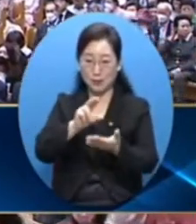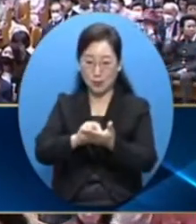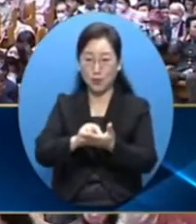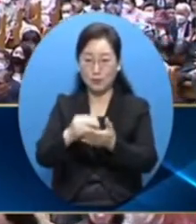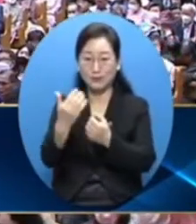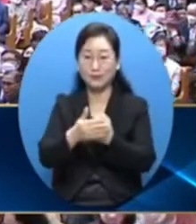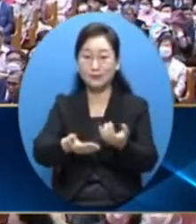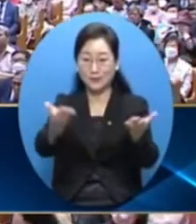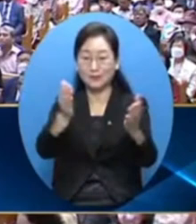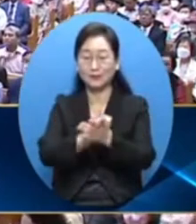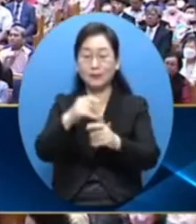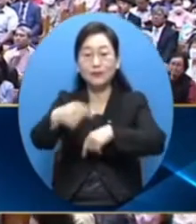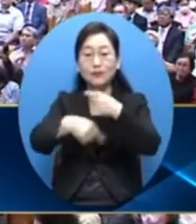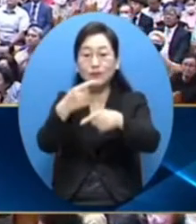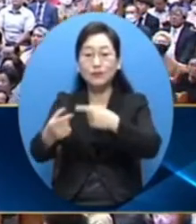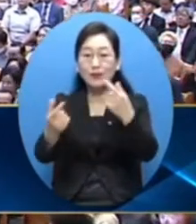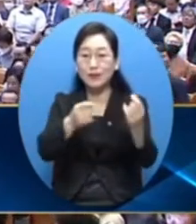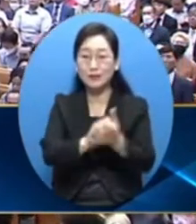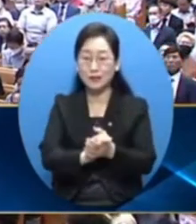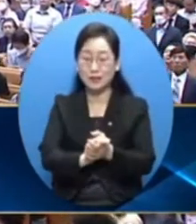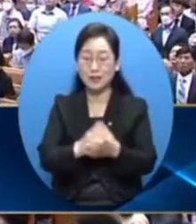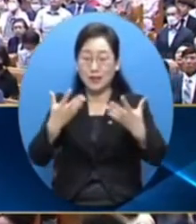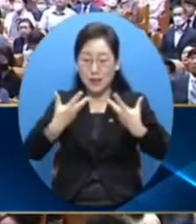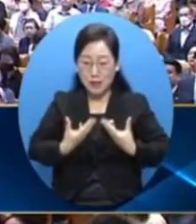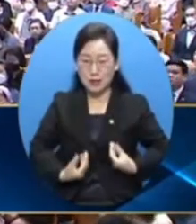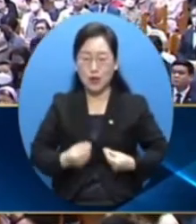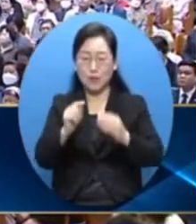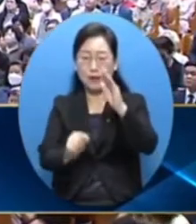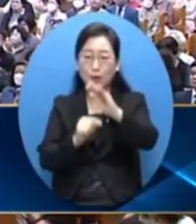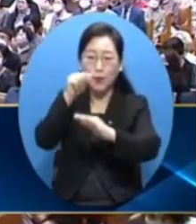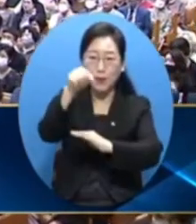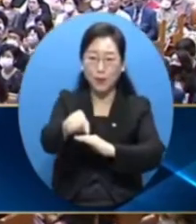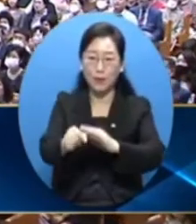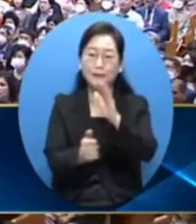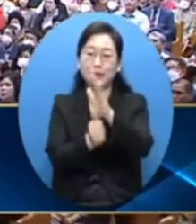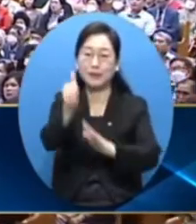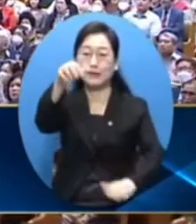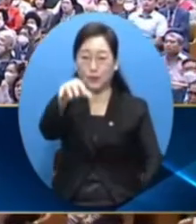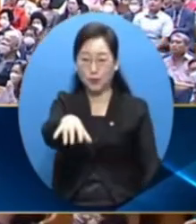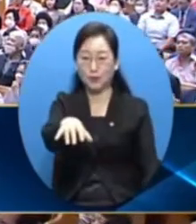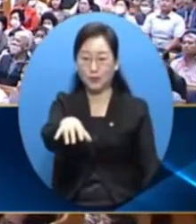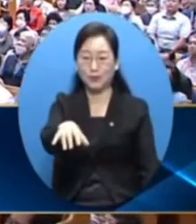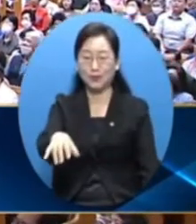원합니다. 제 뭐라 묻게 따라해 주시기 바랍니다. 절망을 넘어 희망으로,